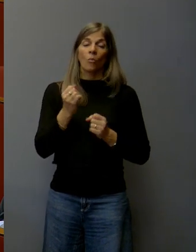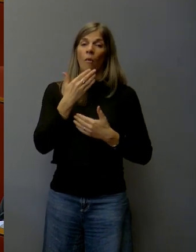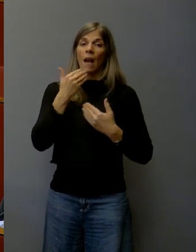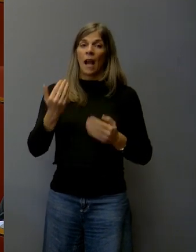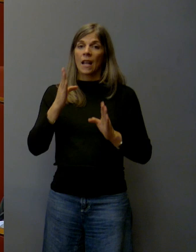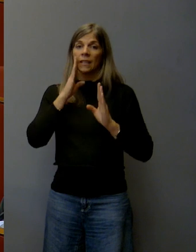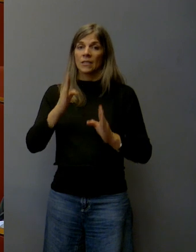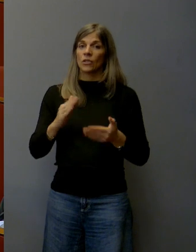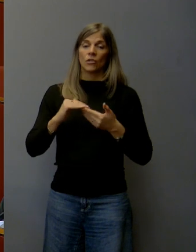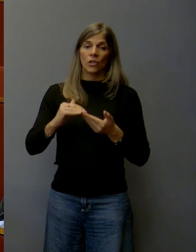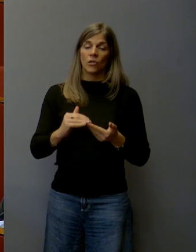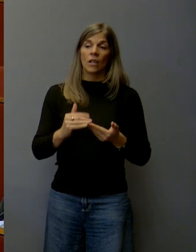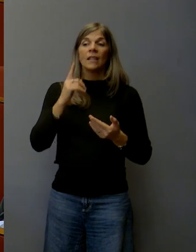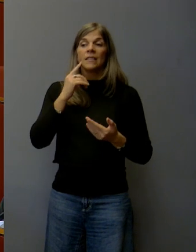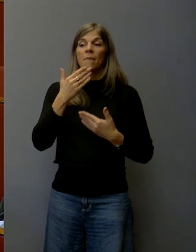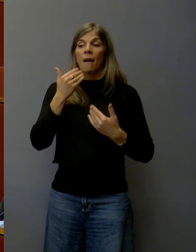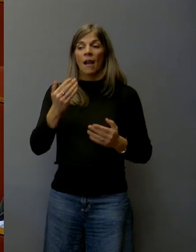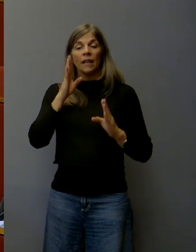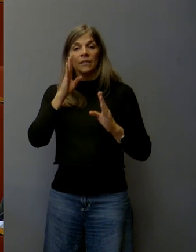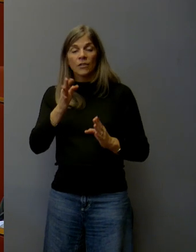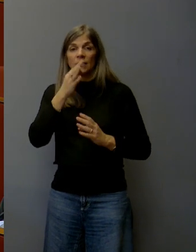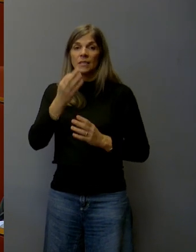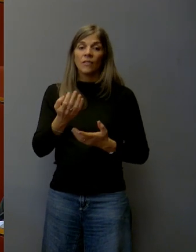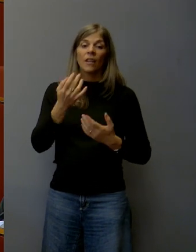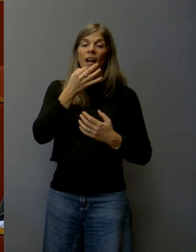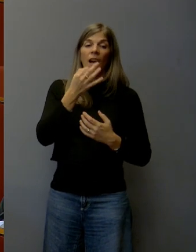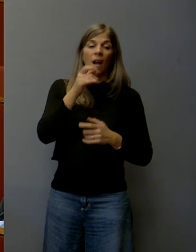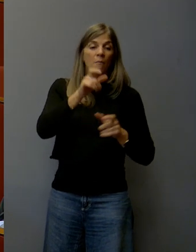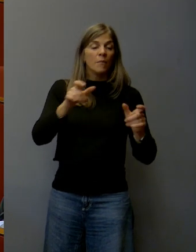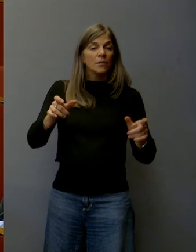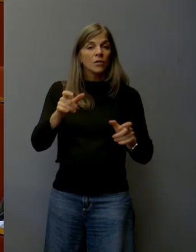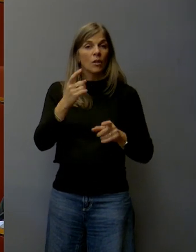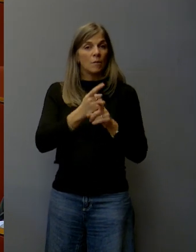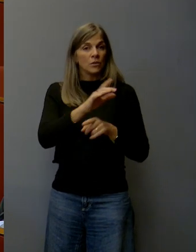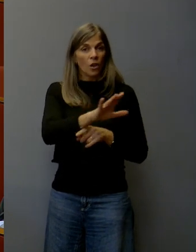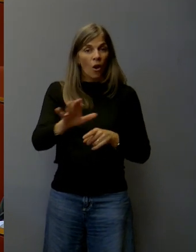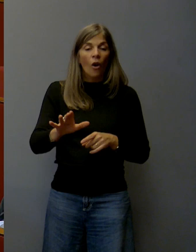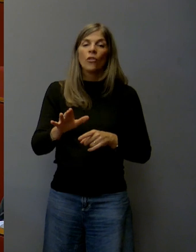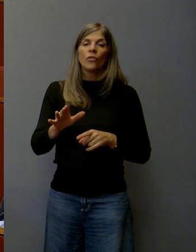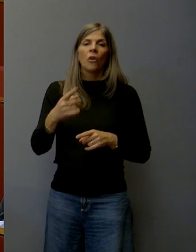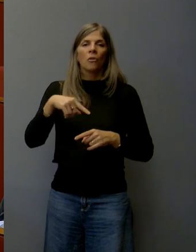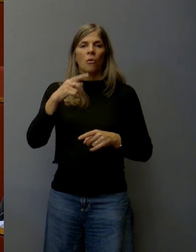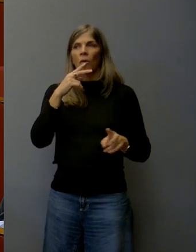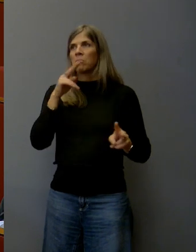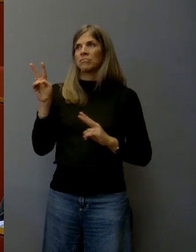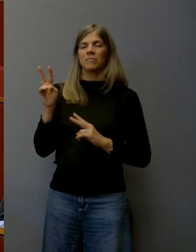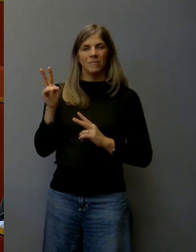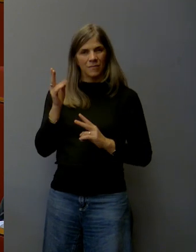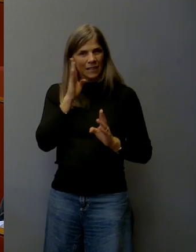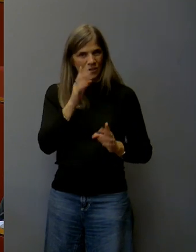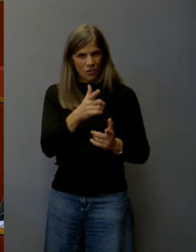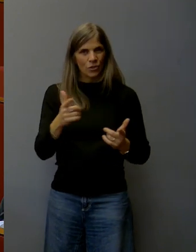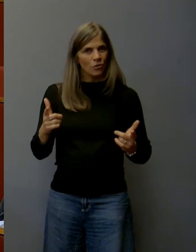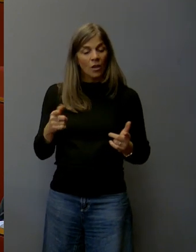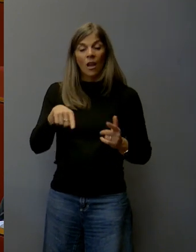perché vuol dire non avere attenzione ai bisogni delle persone nei loro quartieri che sono necessità di